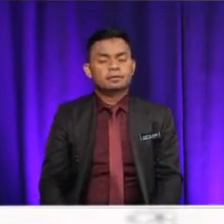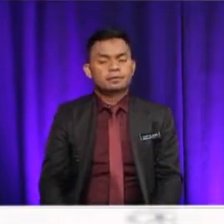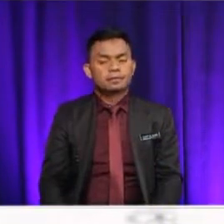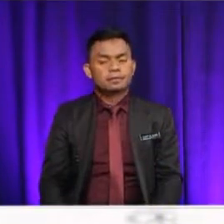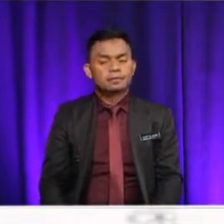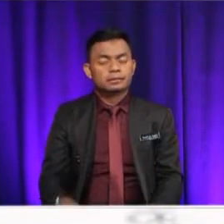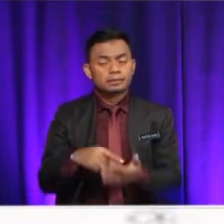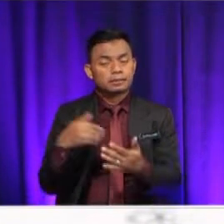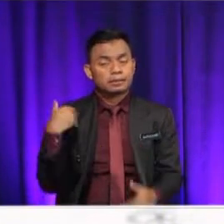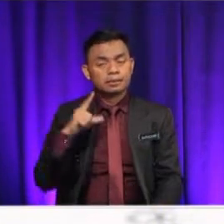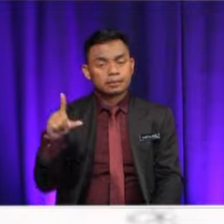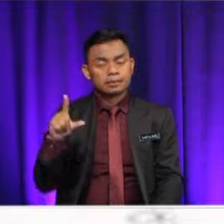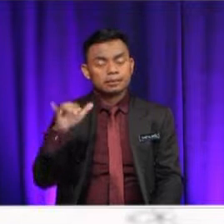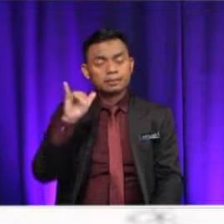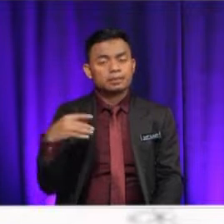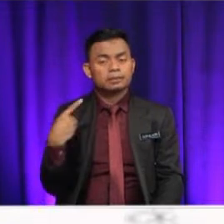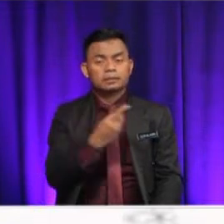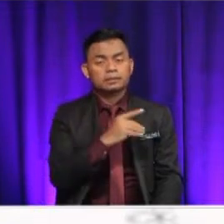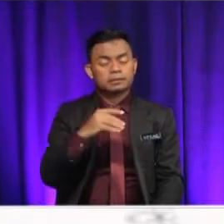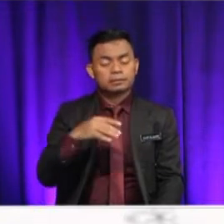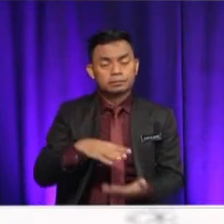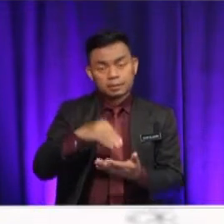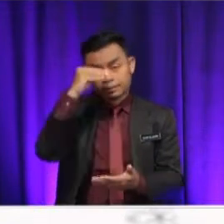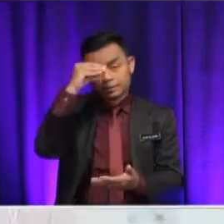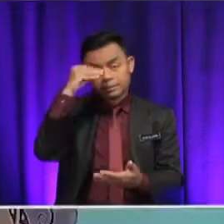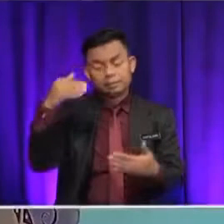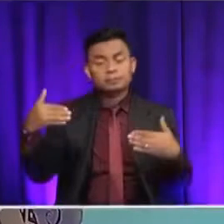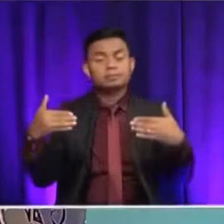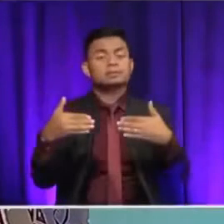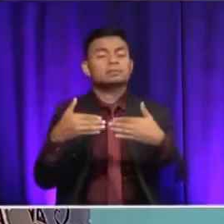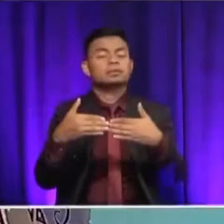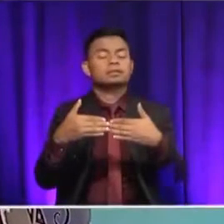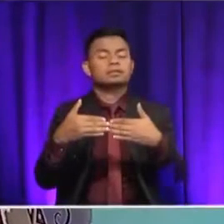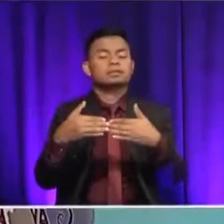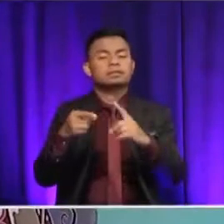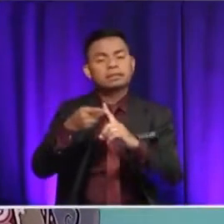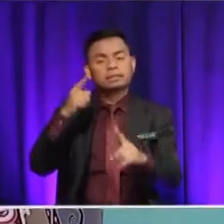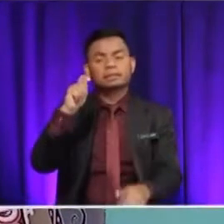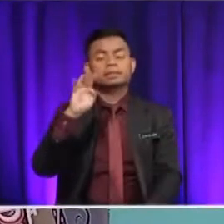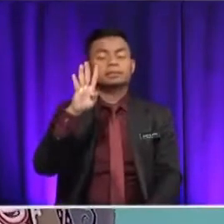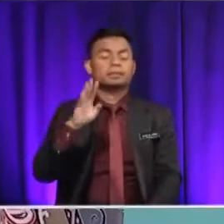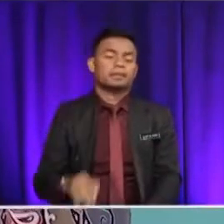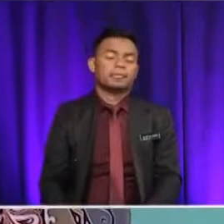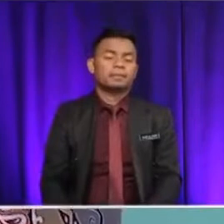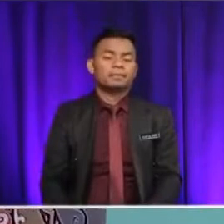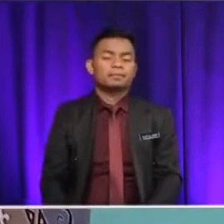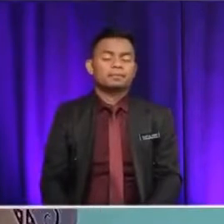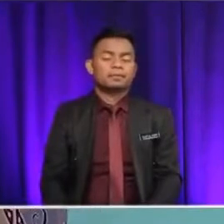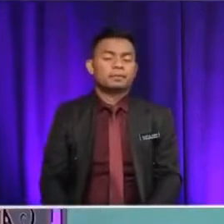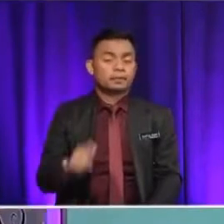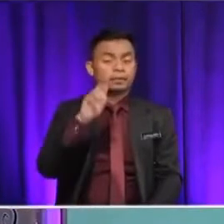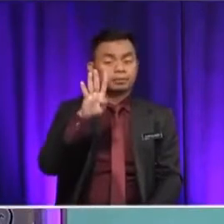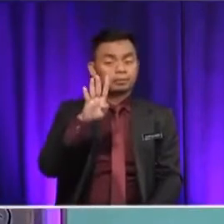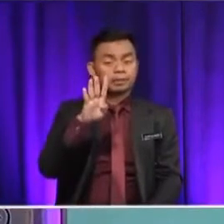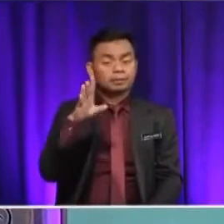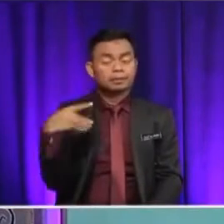pelan bangunan 1 yang murid belajar masa tingkatan 4. Okey, masa tingkatan 4, dia belajar pelan bangunan, dia boleh mentafsir